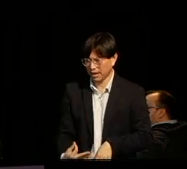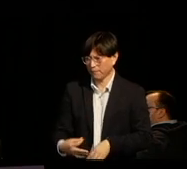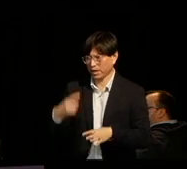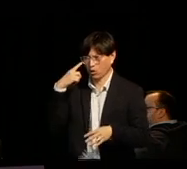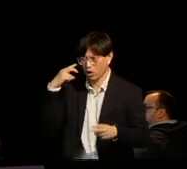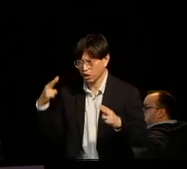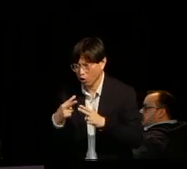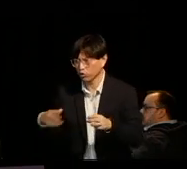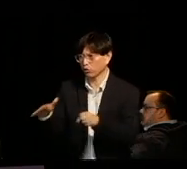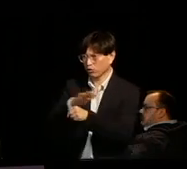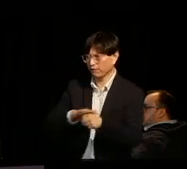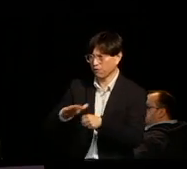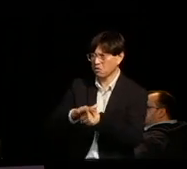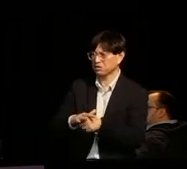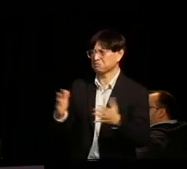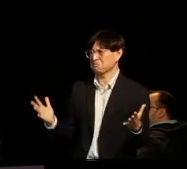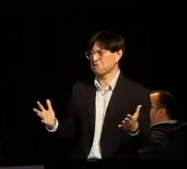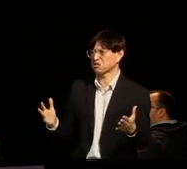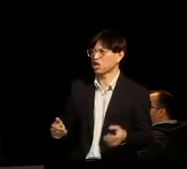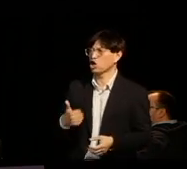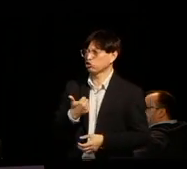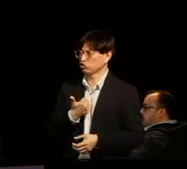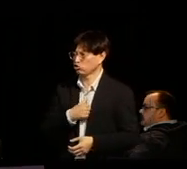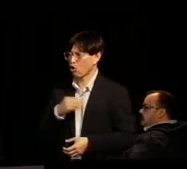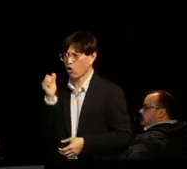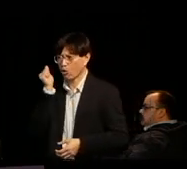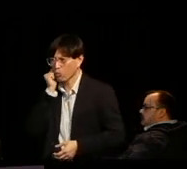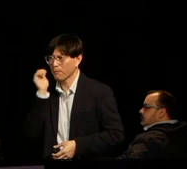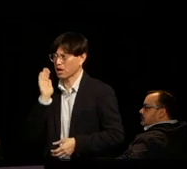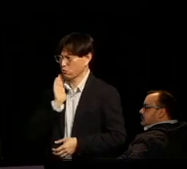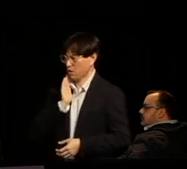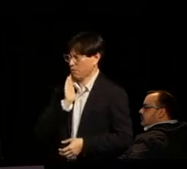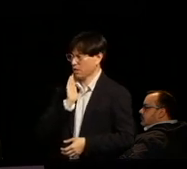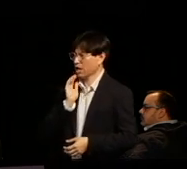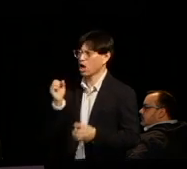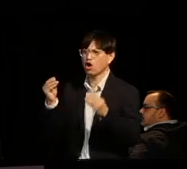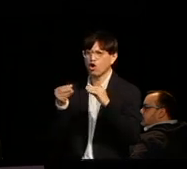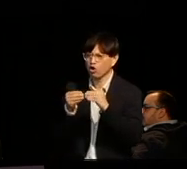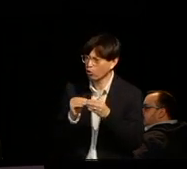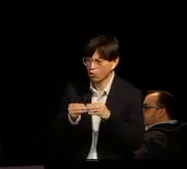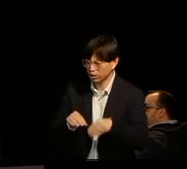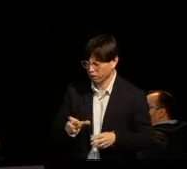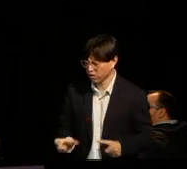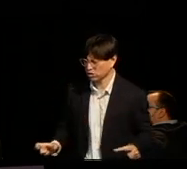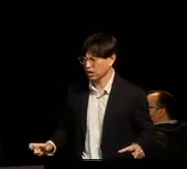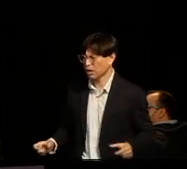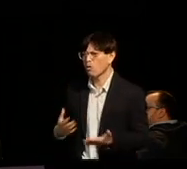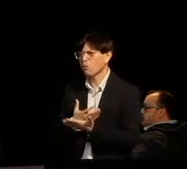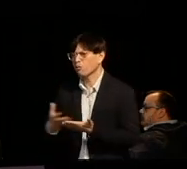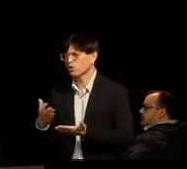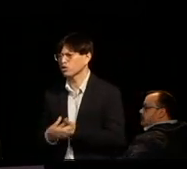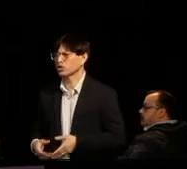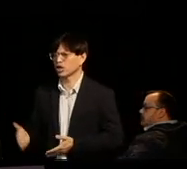famiglie a volte solo con i genitori magari soprattutto all'inizio per dirgli Per dire loro che cosa facciamo con i vostri figli Qual è il progetto educativo